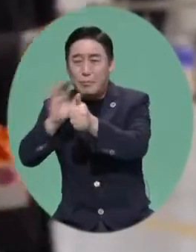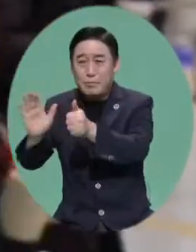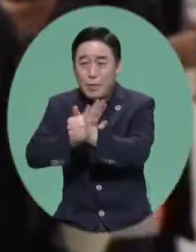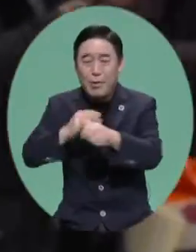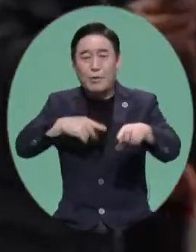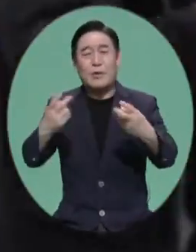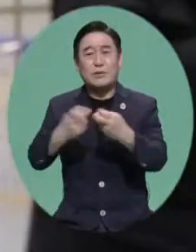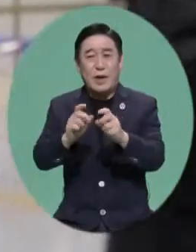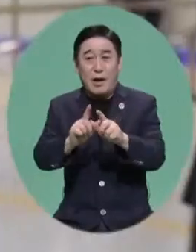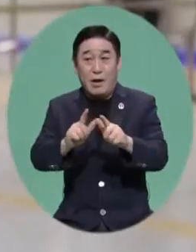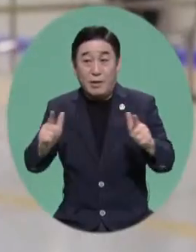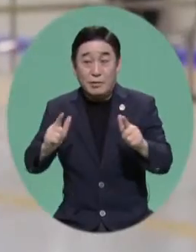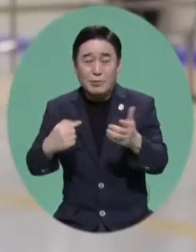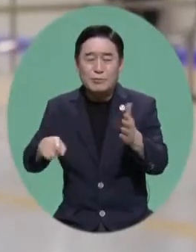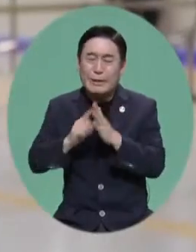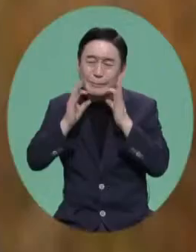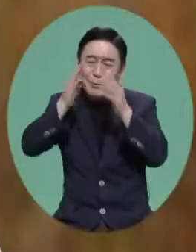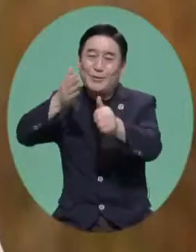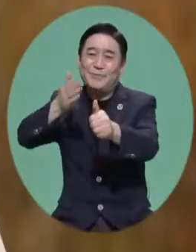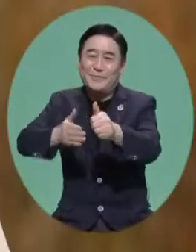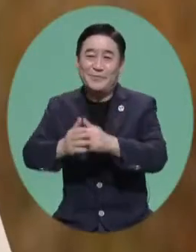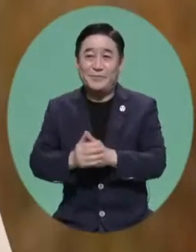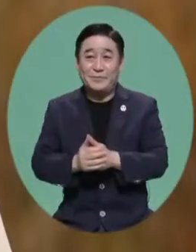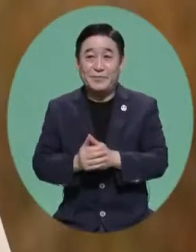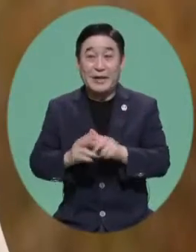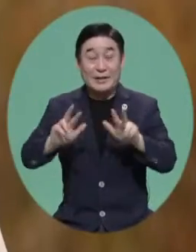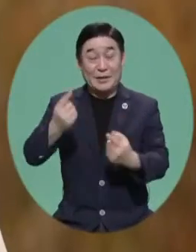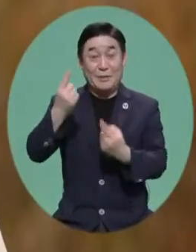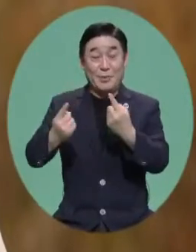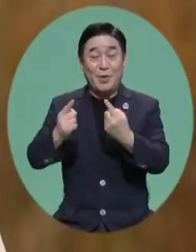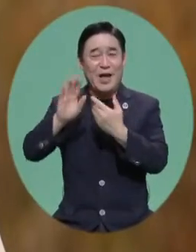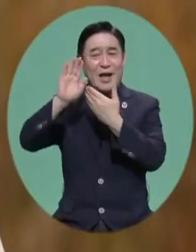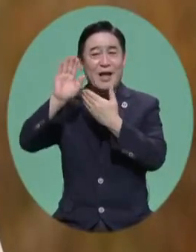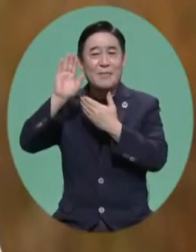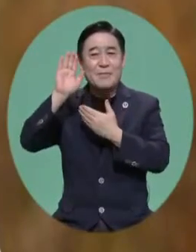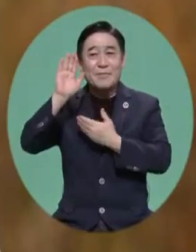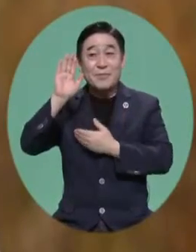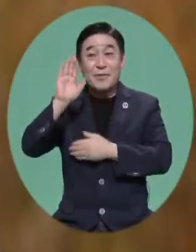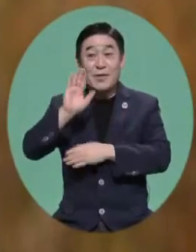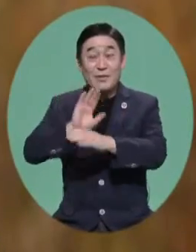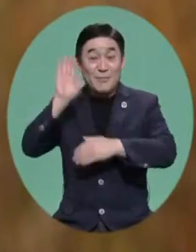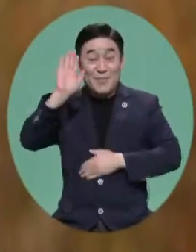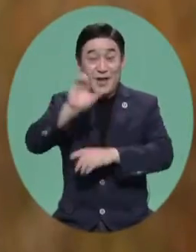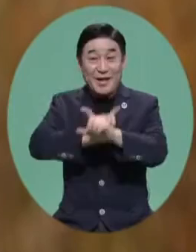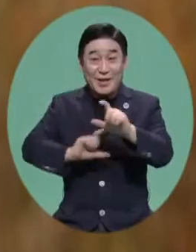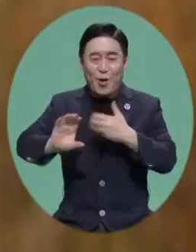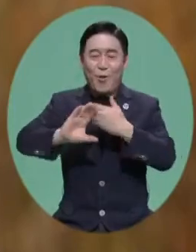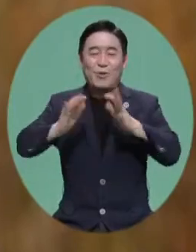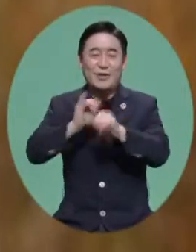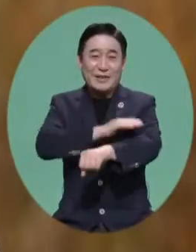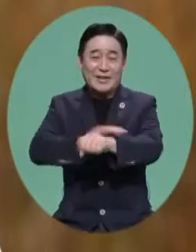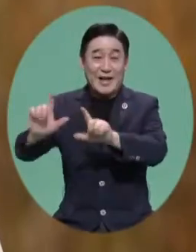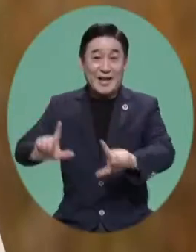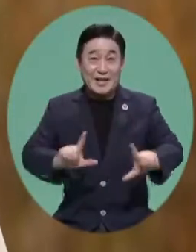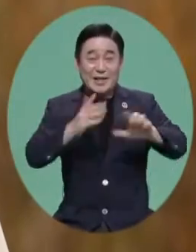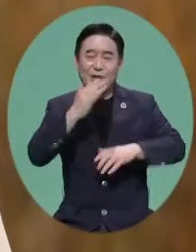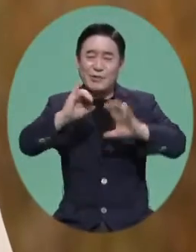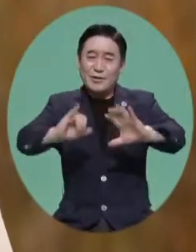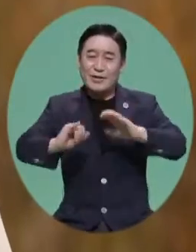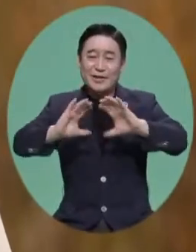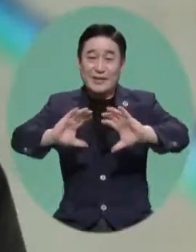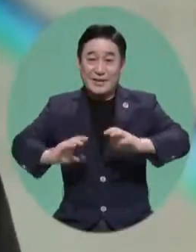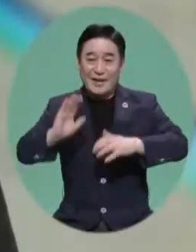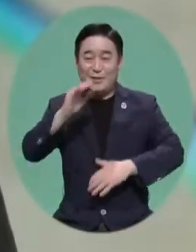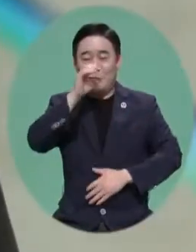일체 하는것을 위험 오른 뜻인 바랍니다 지금보다 위래 훨씬 도 내빈들의 안전하게 살 수 있는 나라가 재수를